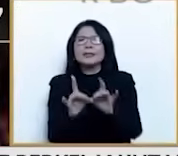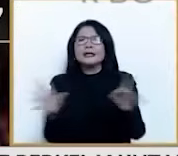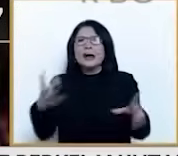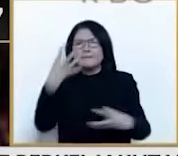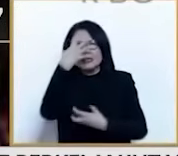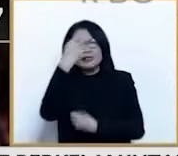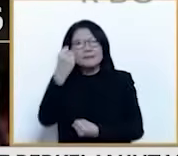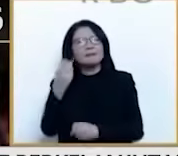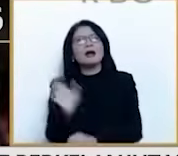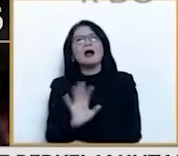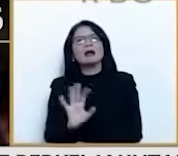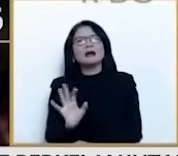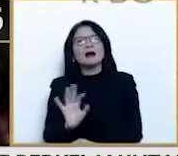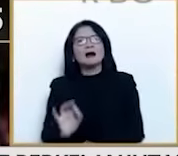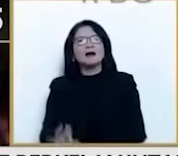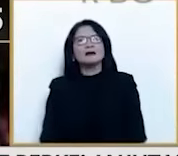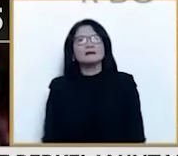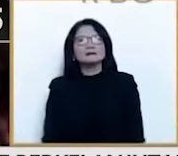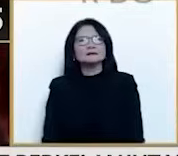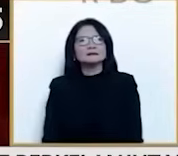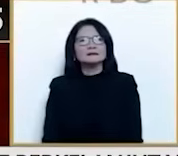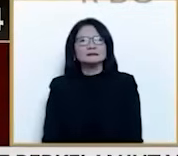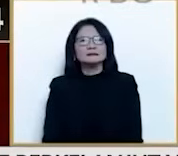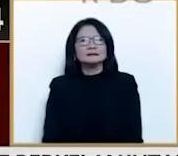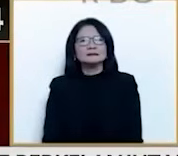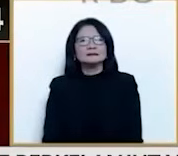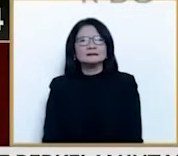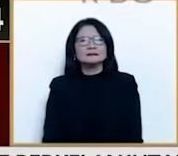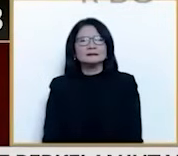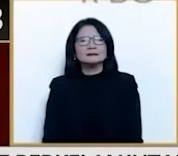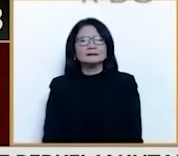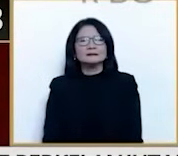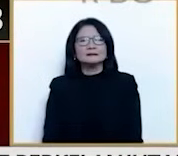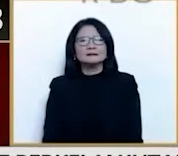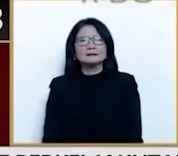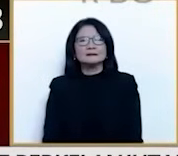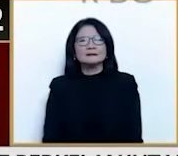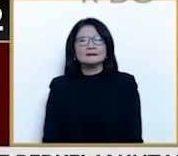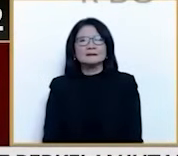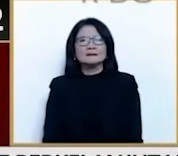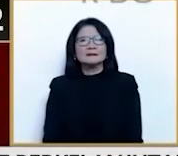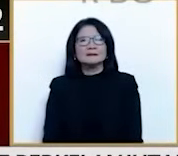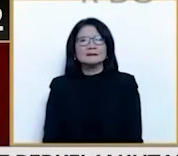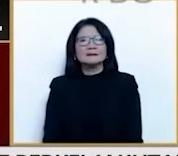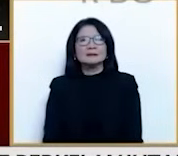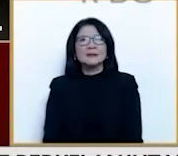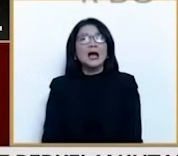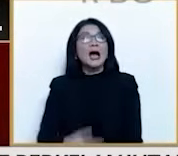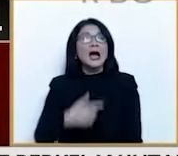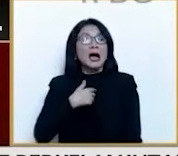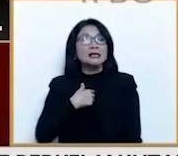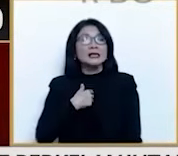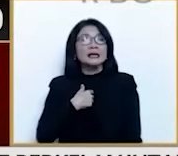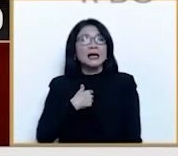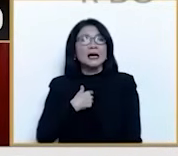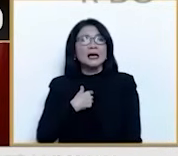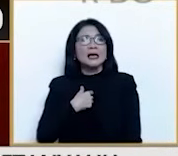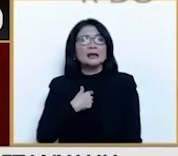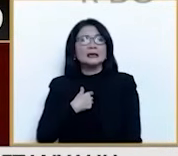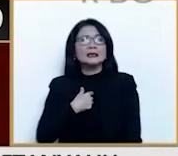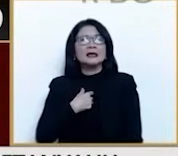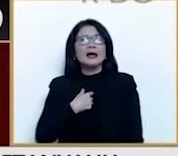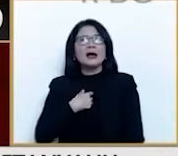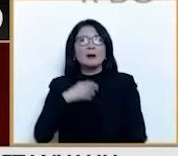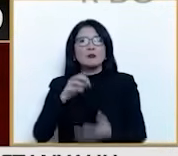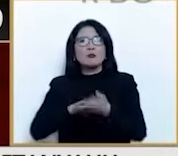disampaikan oleh Kang Emil maupun Bung Dharma. Jadi saya akan membuka ruang